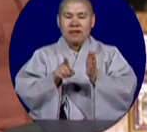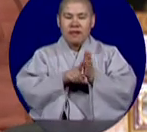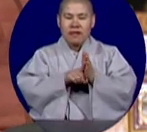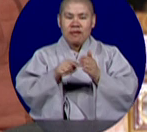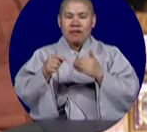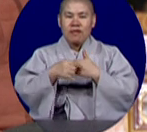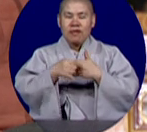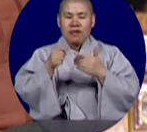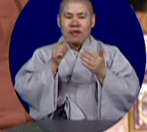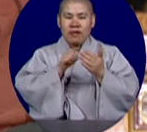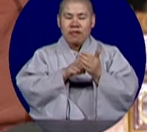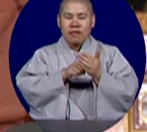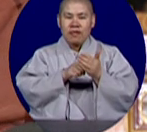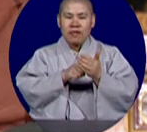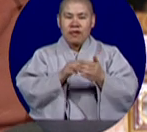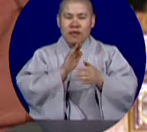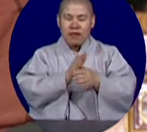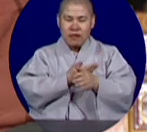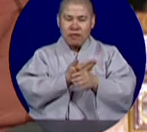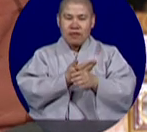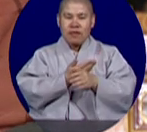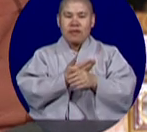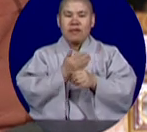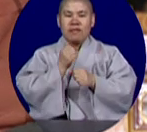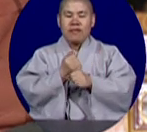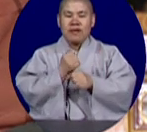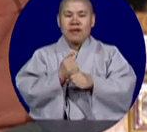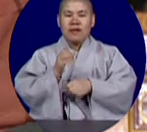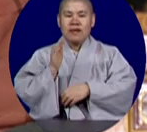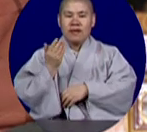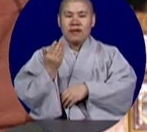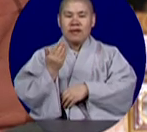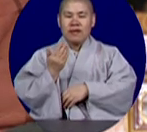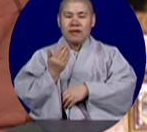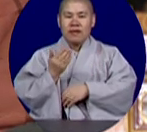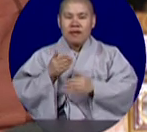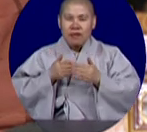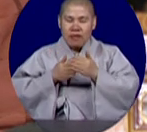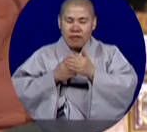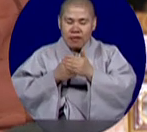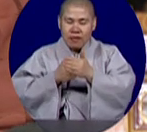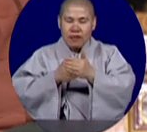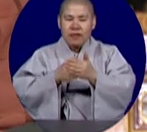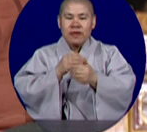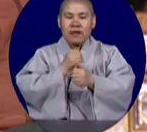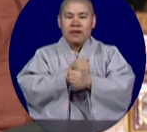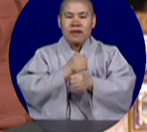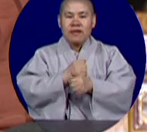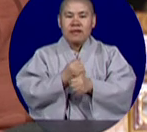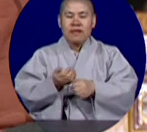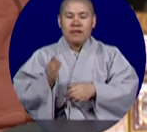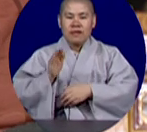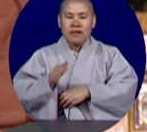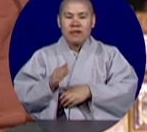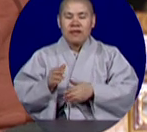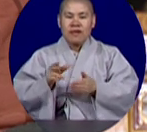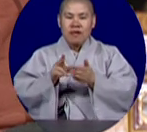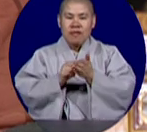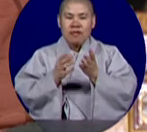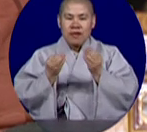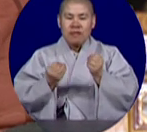만들어. 그래가지고 이게 정진을 해나가는데 굉장히 지장을